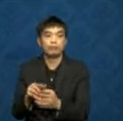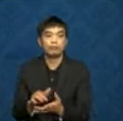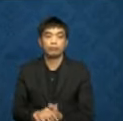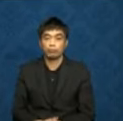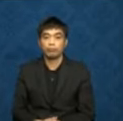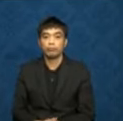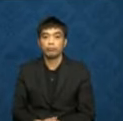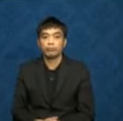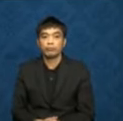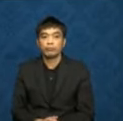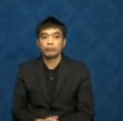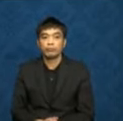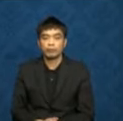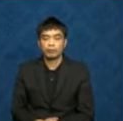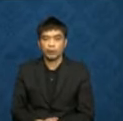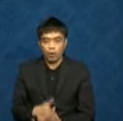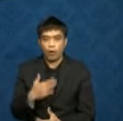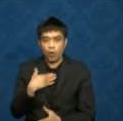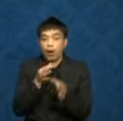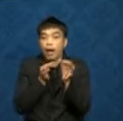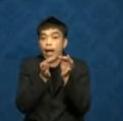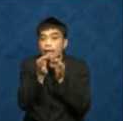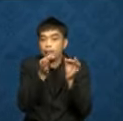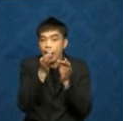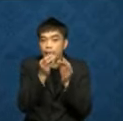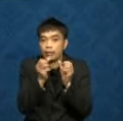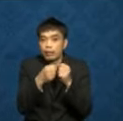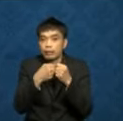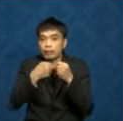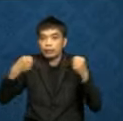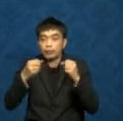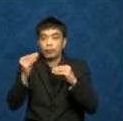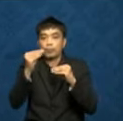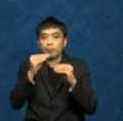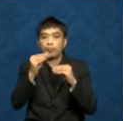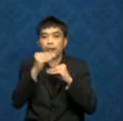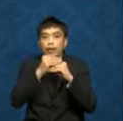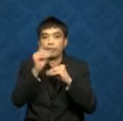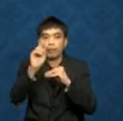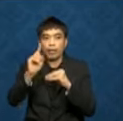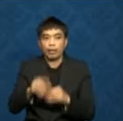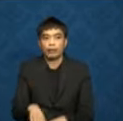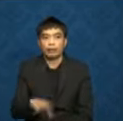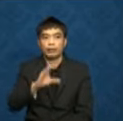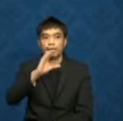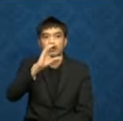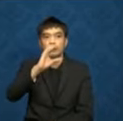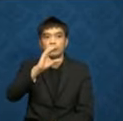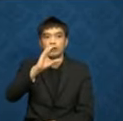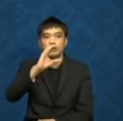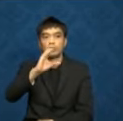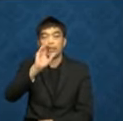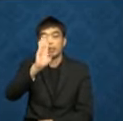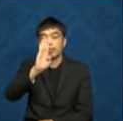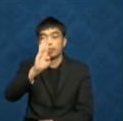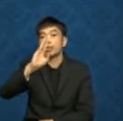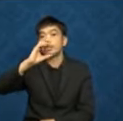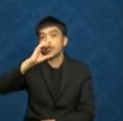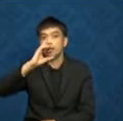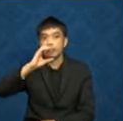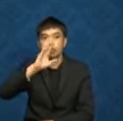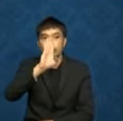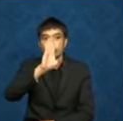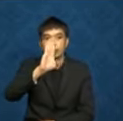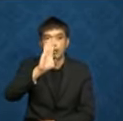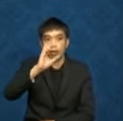ัผมตขอขยายความใหเหนภาพงงายคร ทบทานเซลบอดแคตต์มีอยู่ 2 ส่วนหักก็ค CBEั คส่วนที่